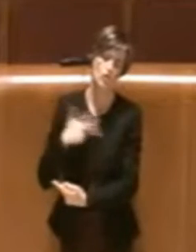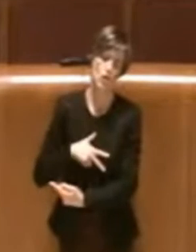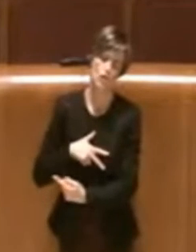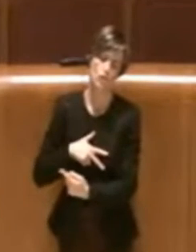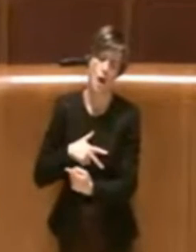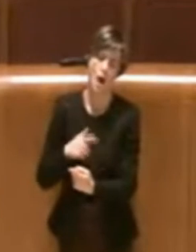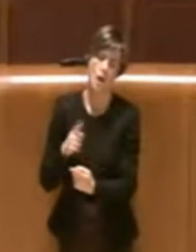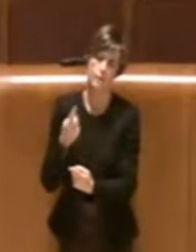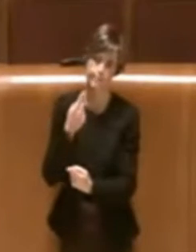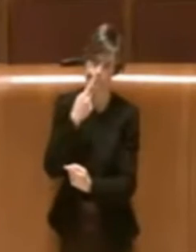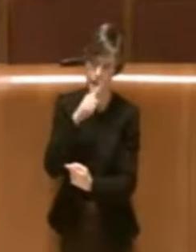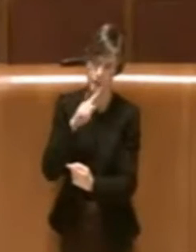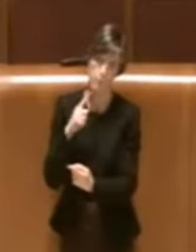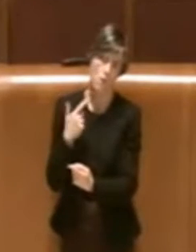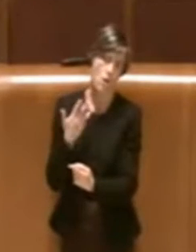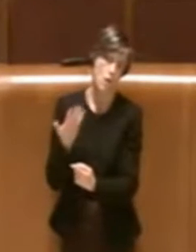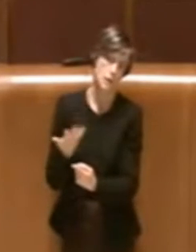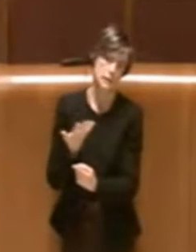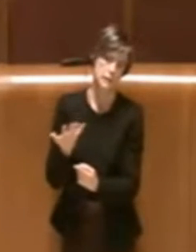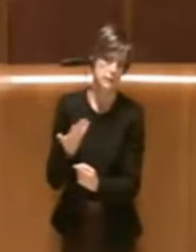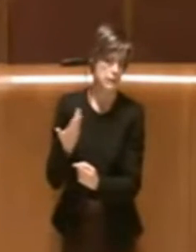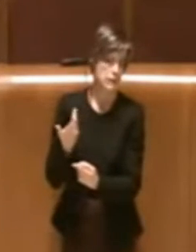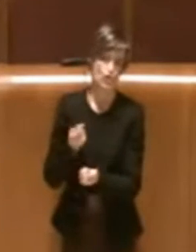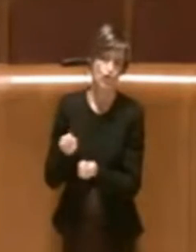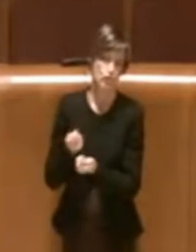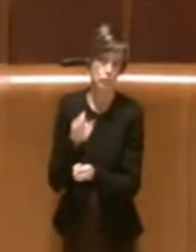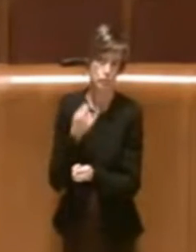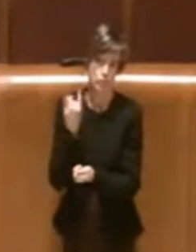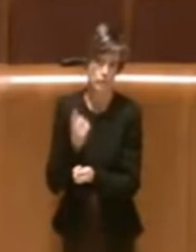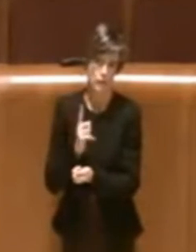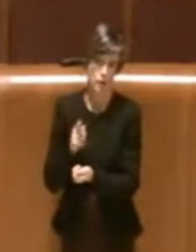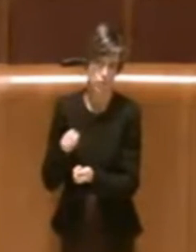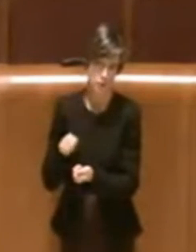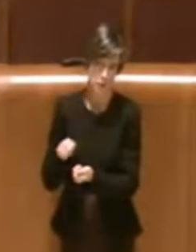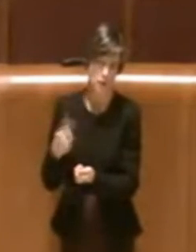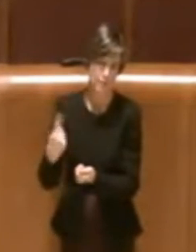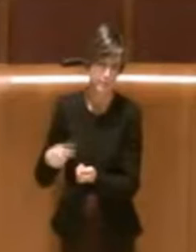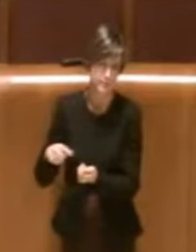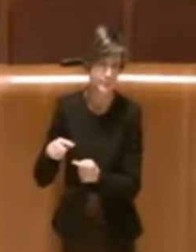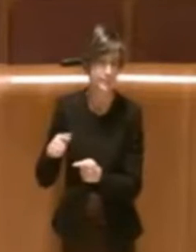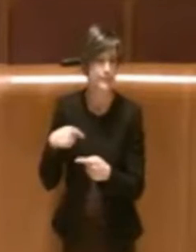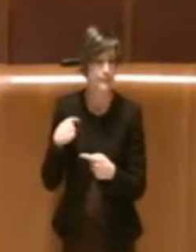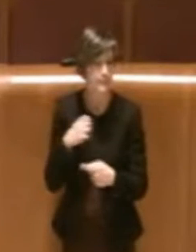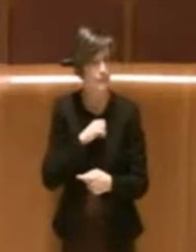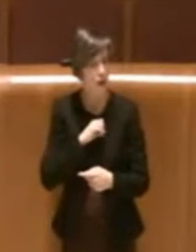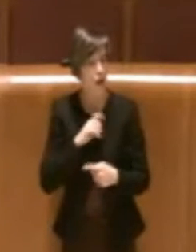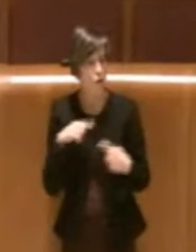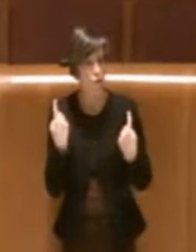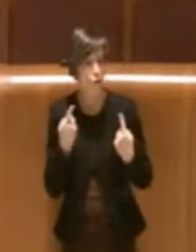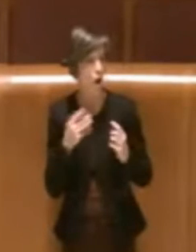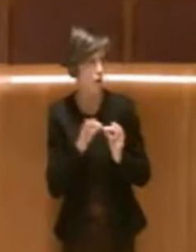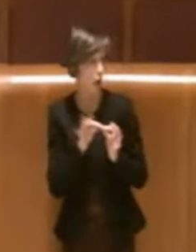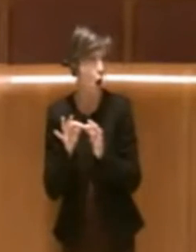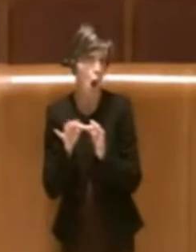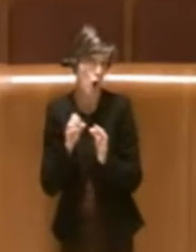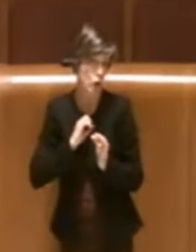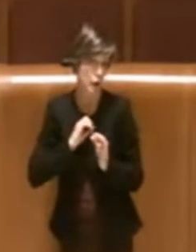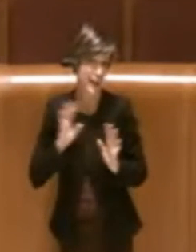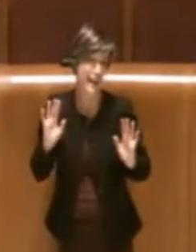non semplici poi da gestire. Quindi credo che tutti quanti noi siamo concordi nel definire